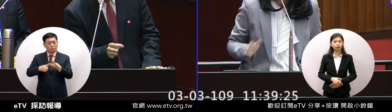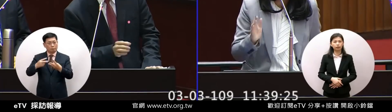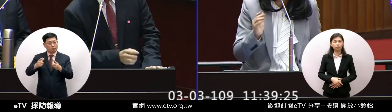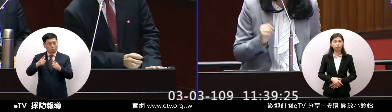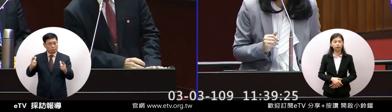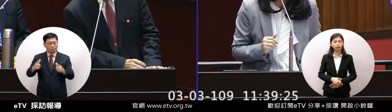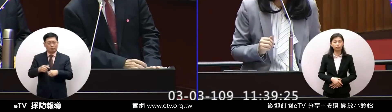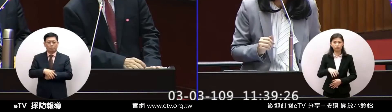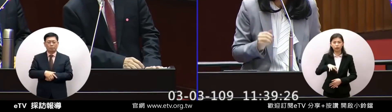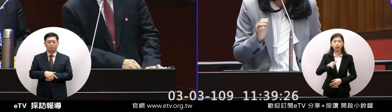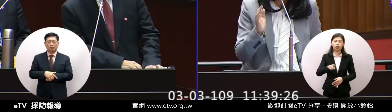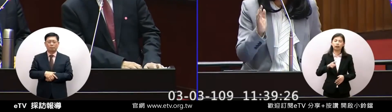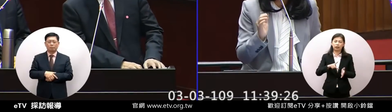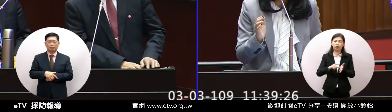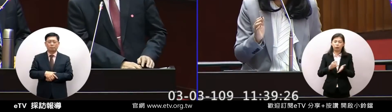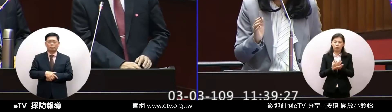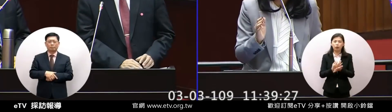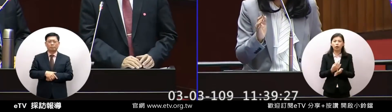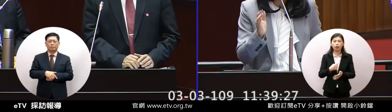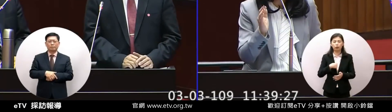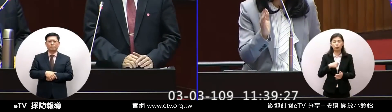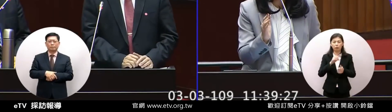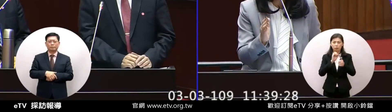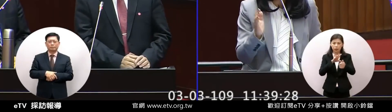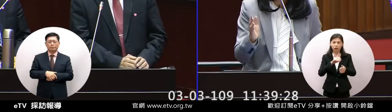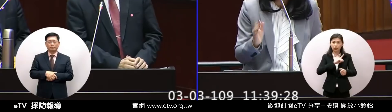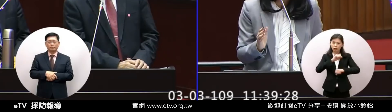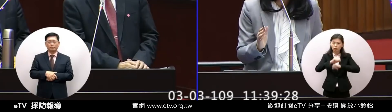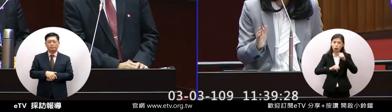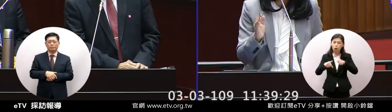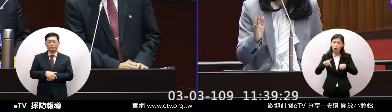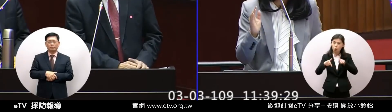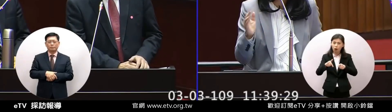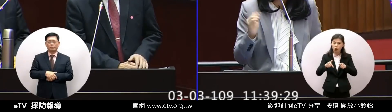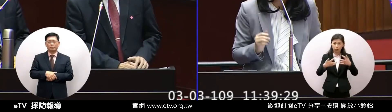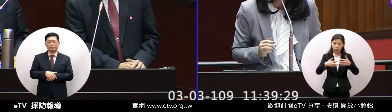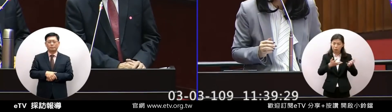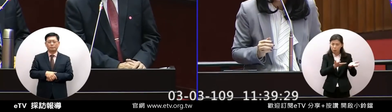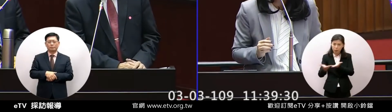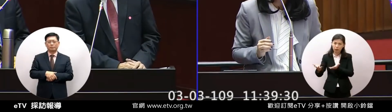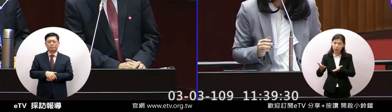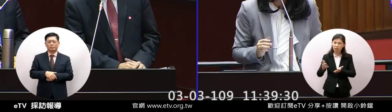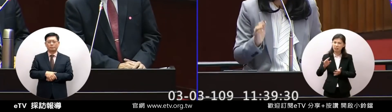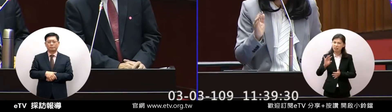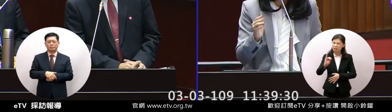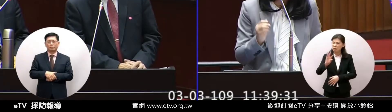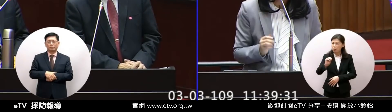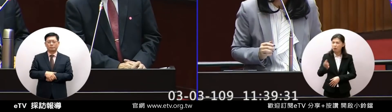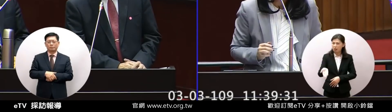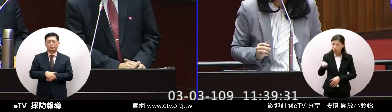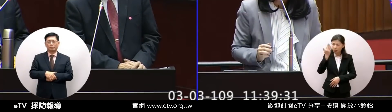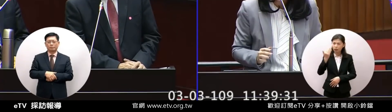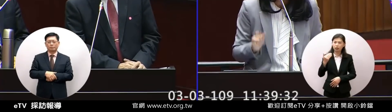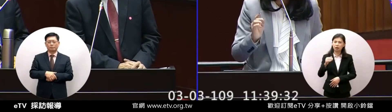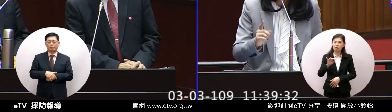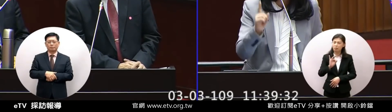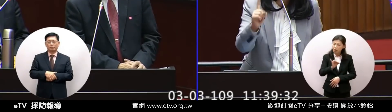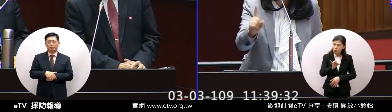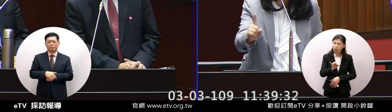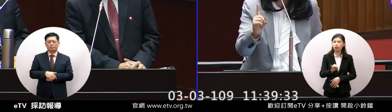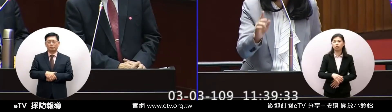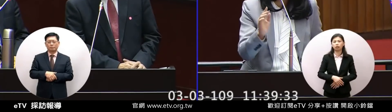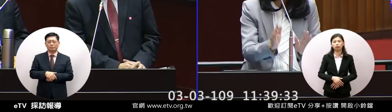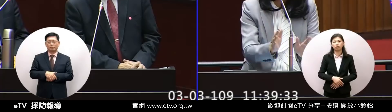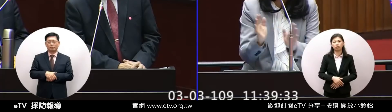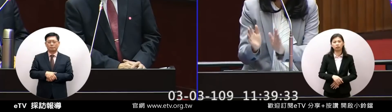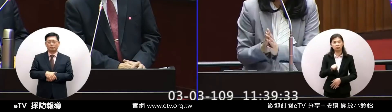话再往 部长，因为时间不够啊，我今天跟你讲一下，自动化一条产线呢，可能动辄上千万，好，小的可能上百万，所以我